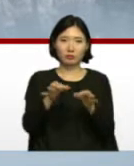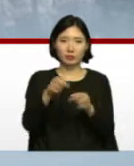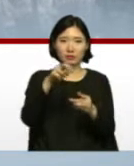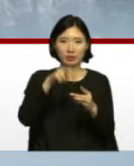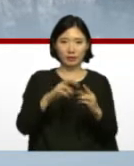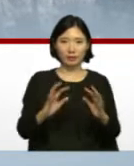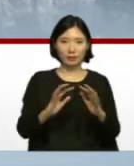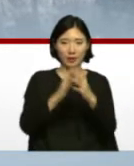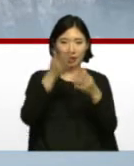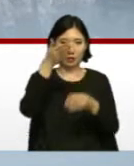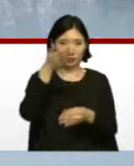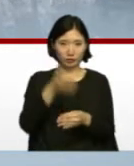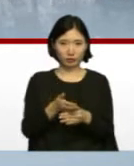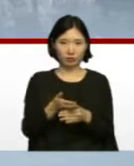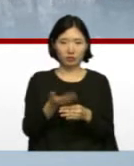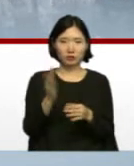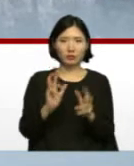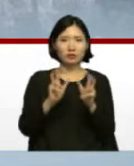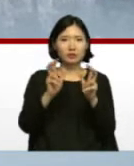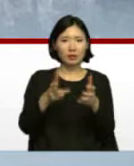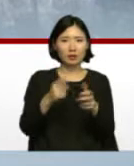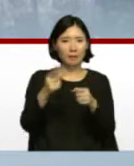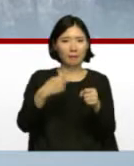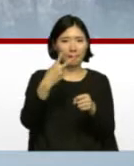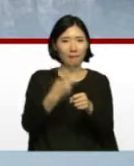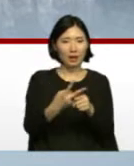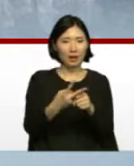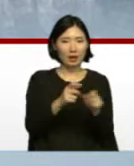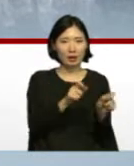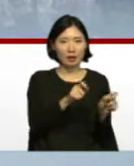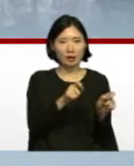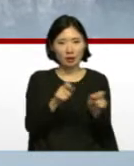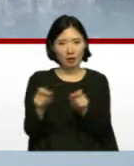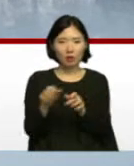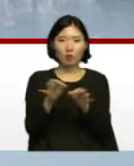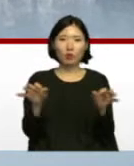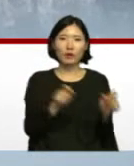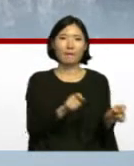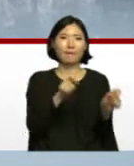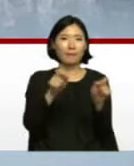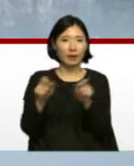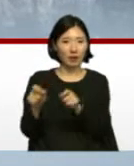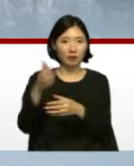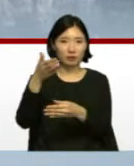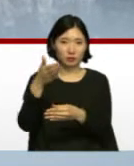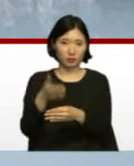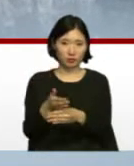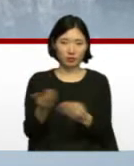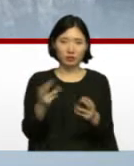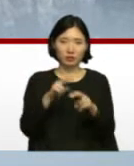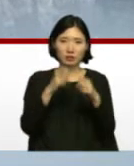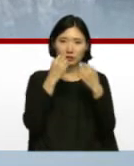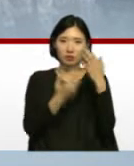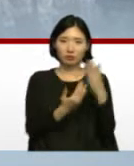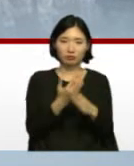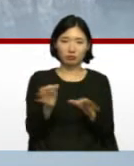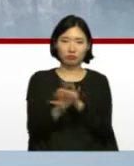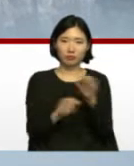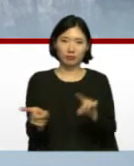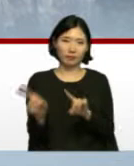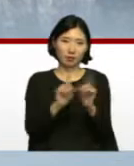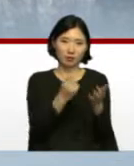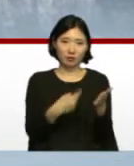있습니다 하지만 사업이 한해에도 햄 이루어지면서 장기 표류하고 있는데요 일자리 창출과 경제